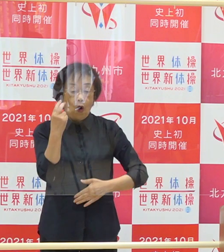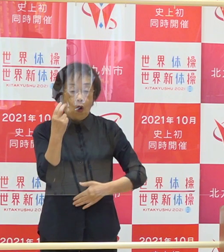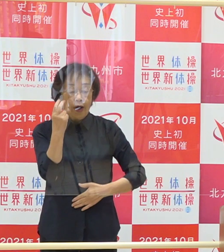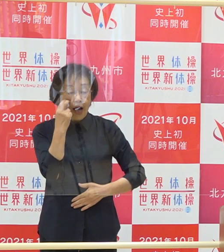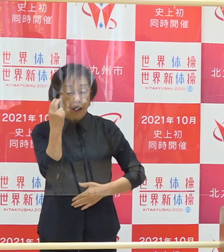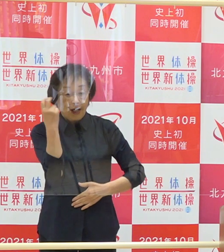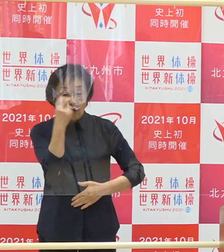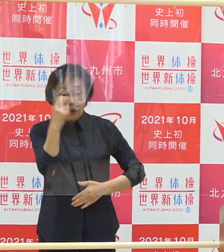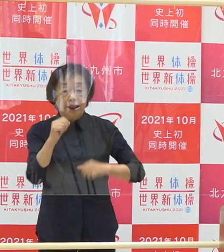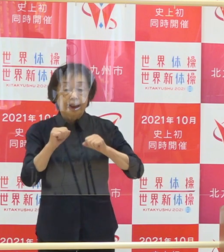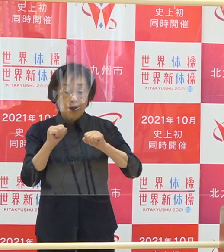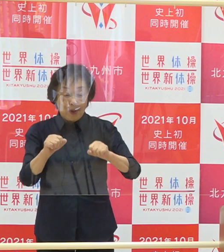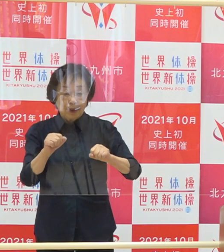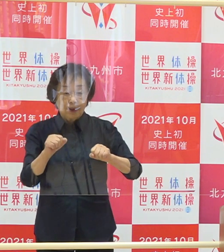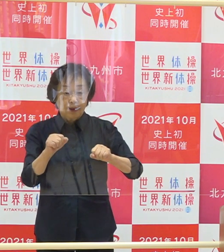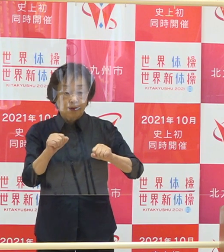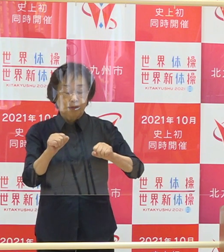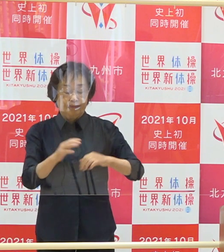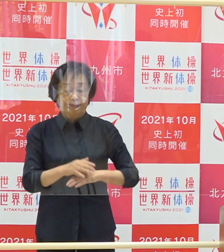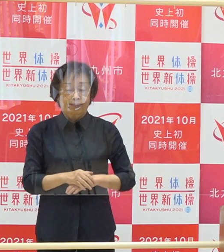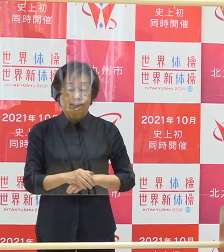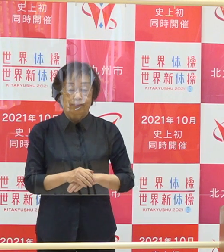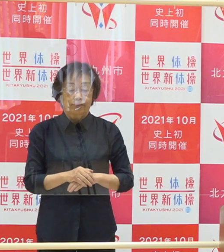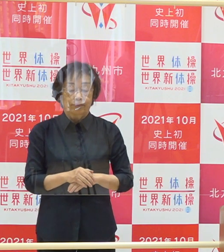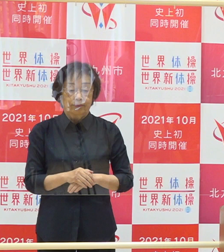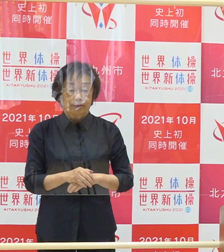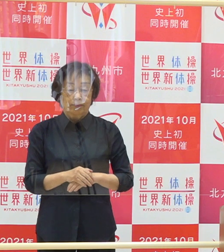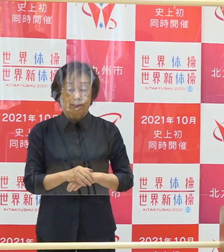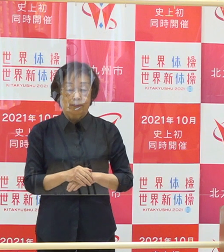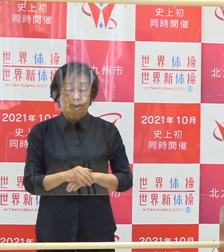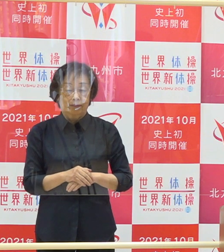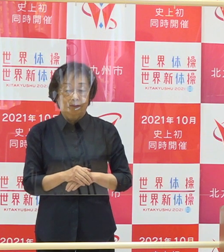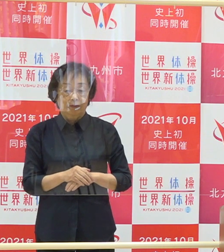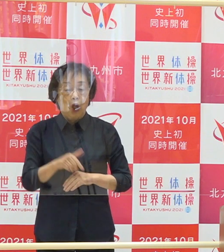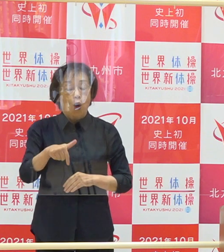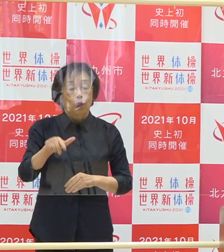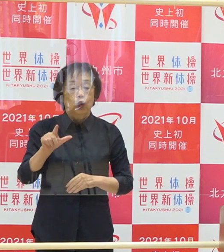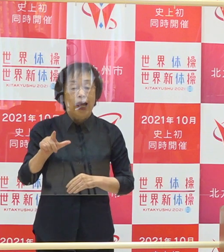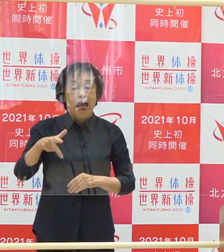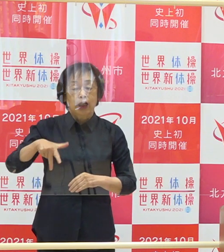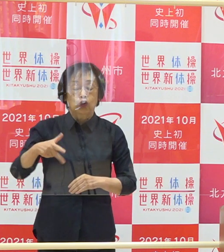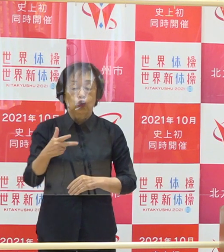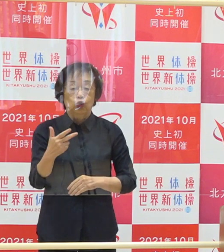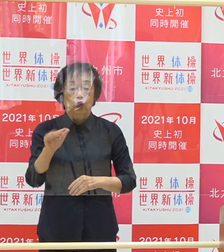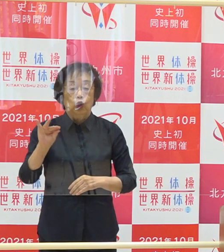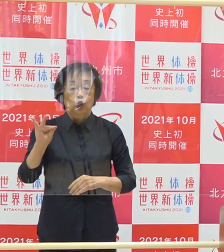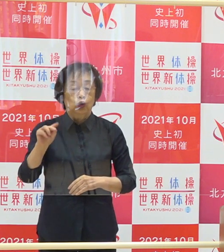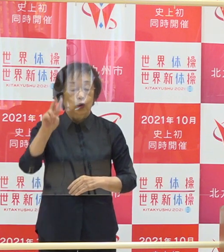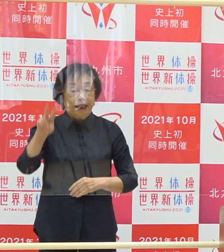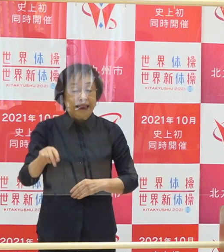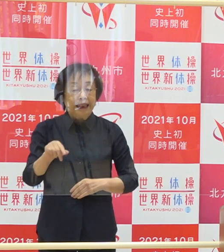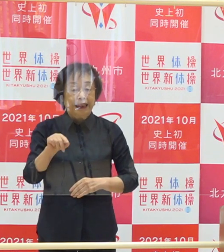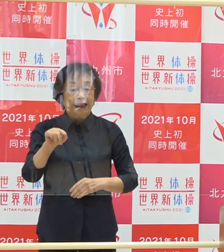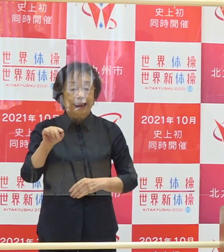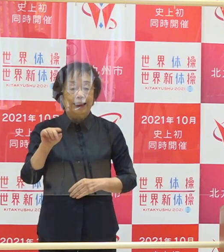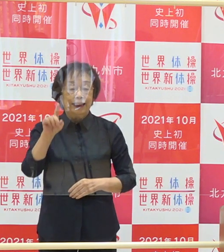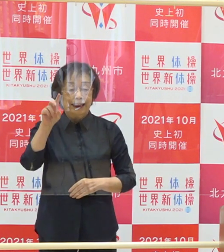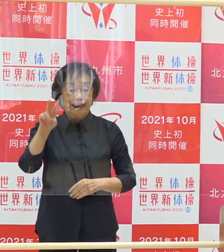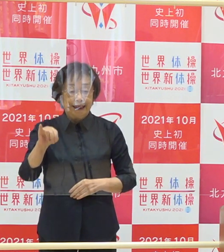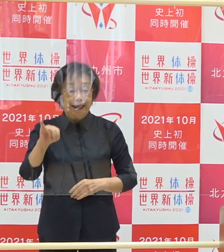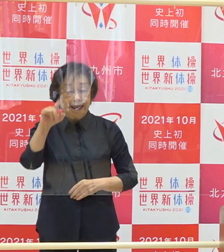種をされてブレイクスルーで感染をされた方は400人少し超えたぐらいであ